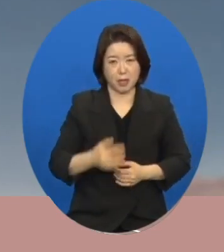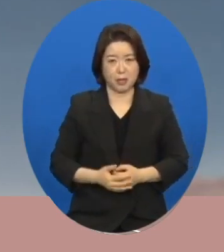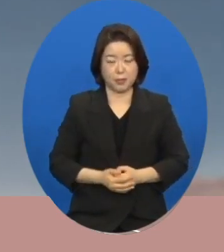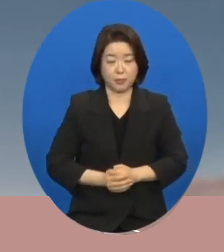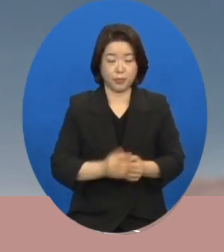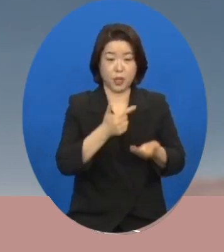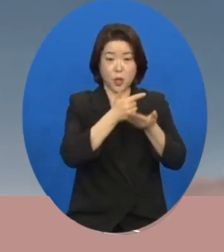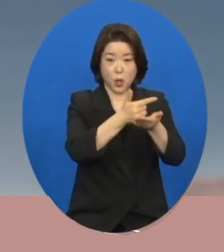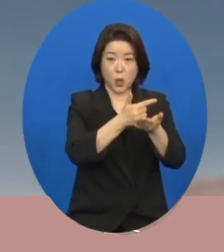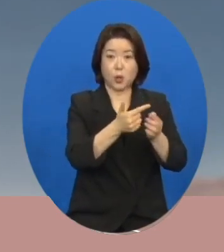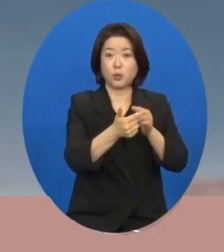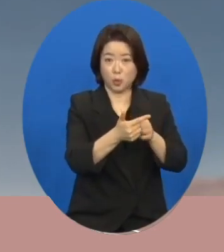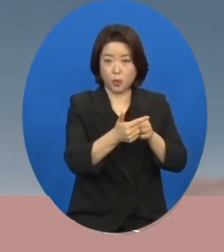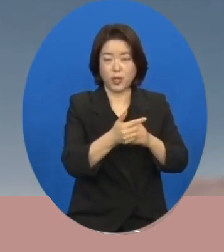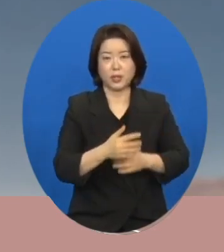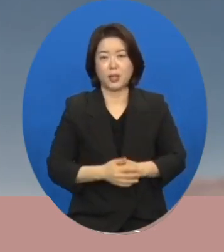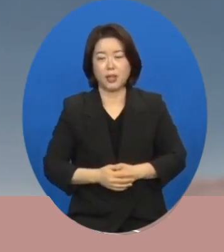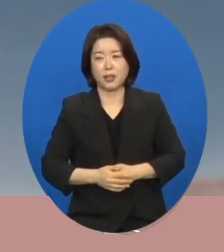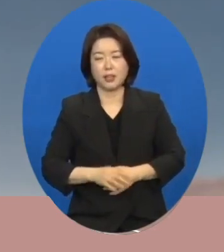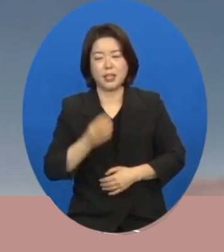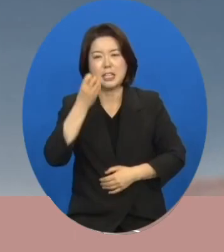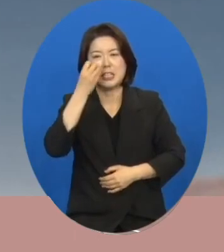얘기 하시죠